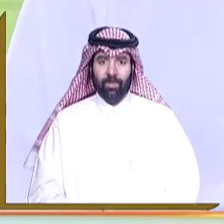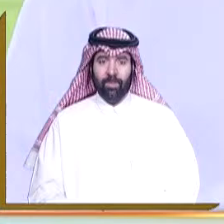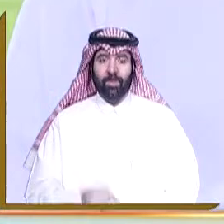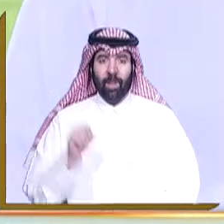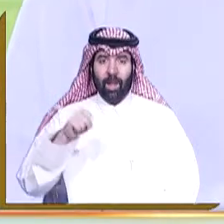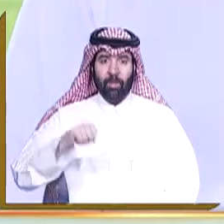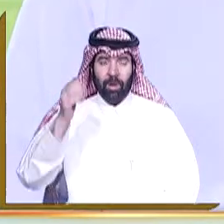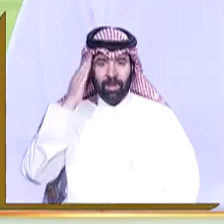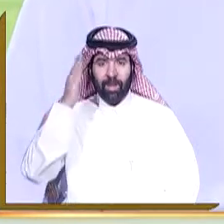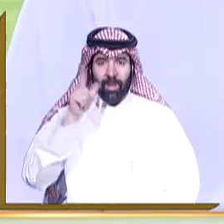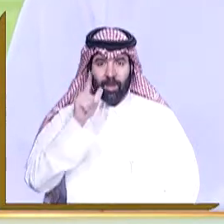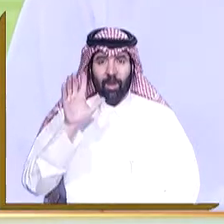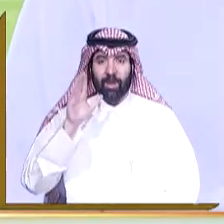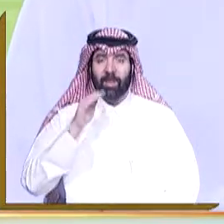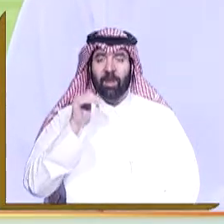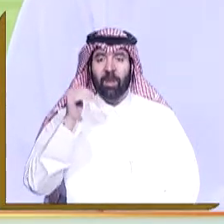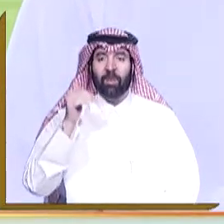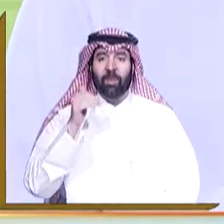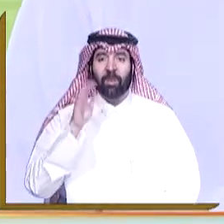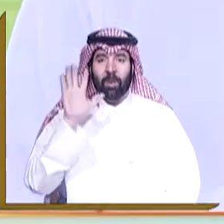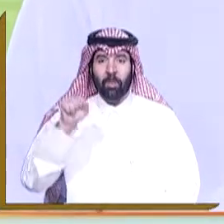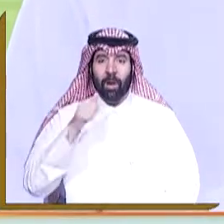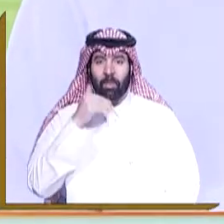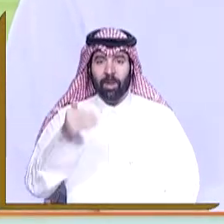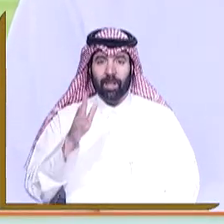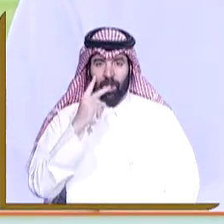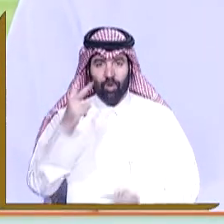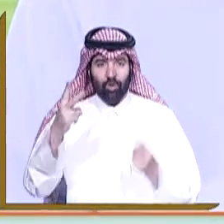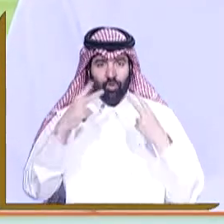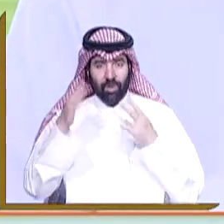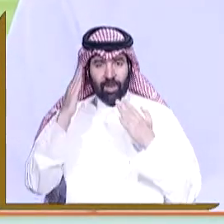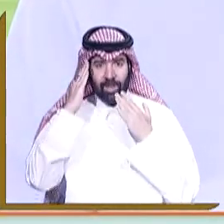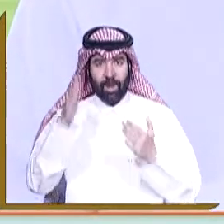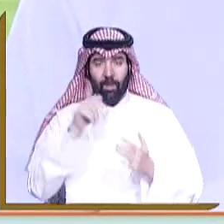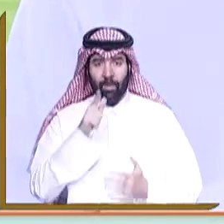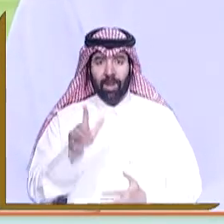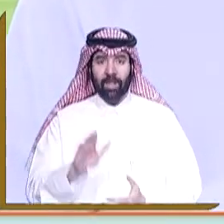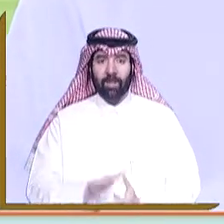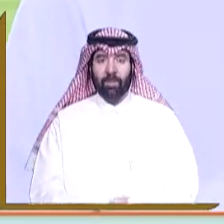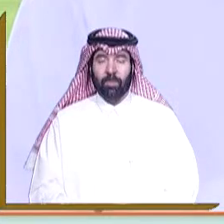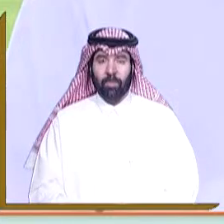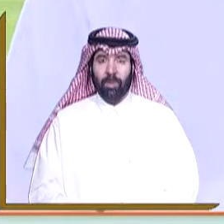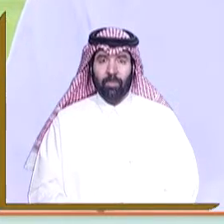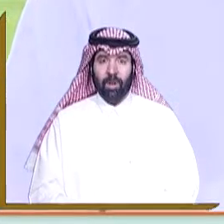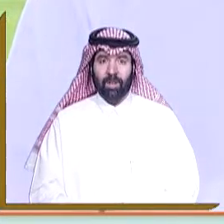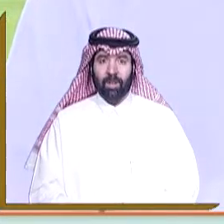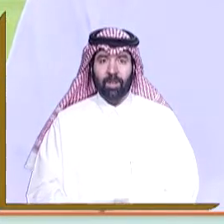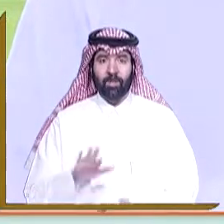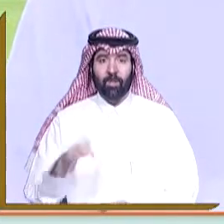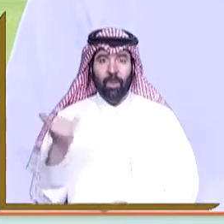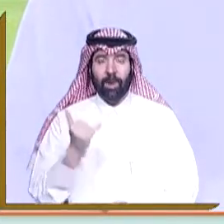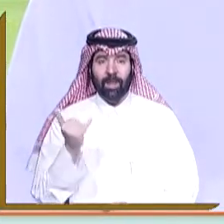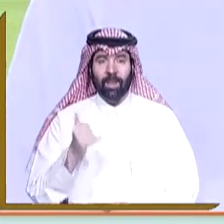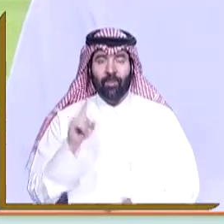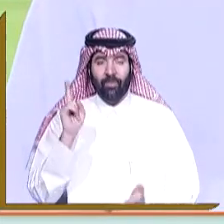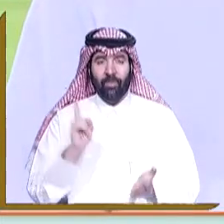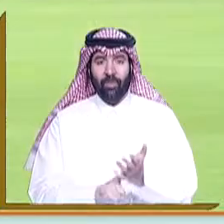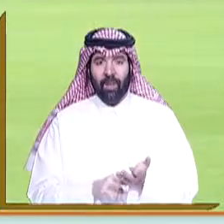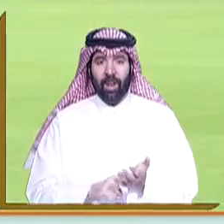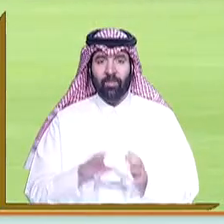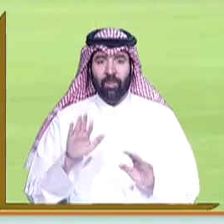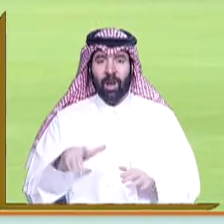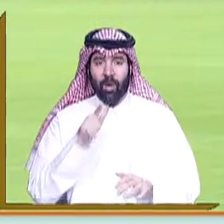نعم زميلي عبد الرحمن، أسعد الله مساءك ومساء مشاهدي قناة السعودية. بالفعل نتواجد